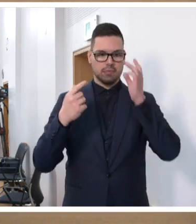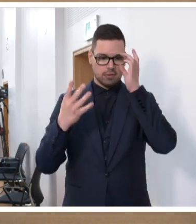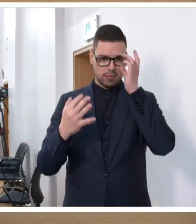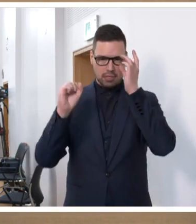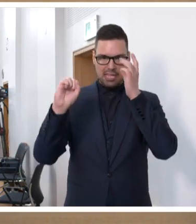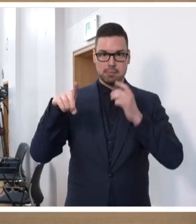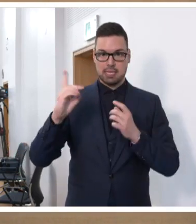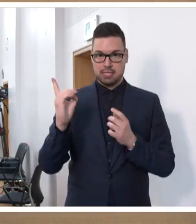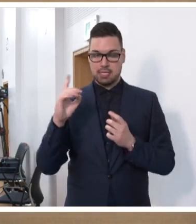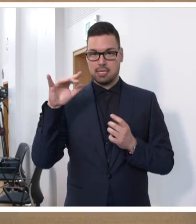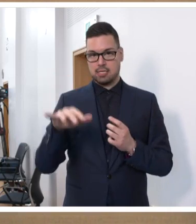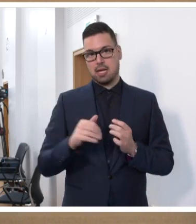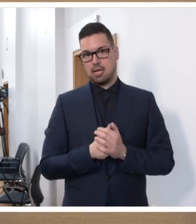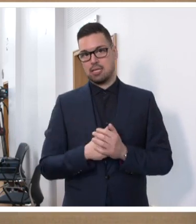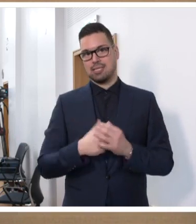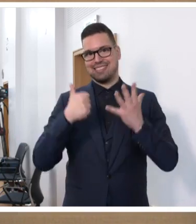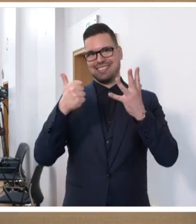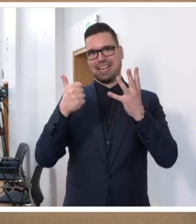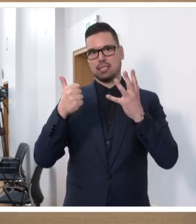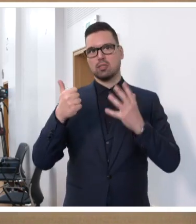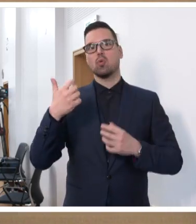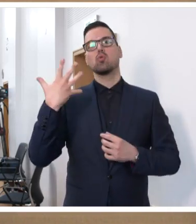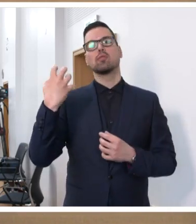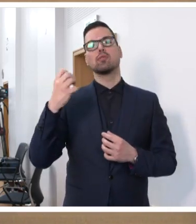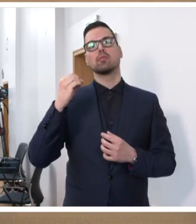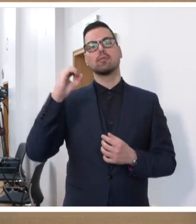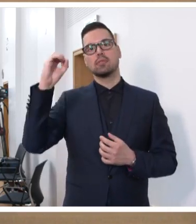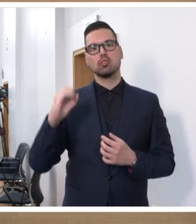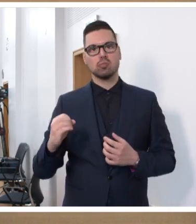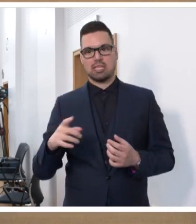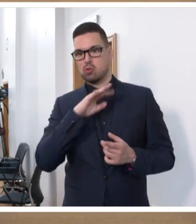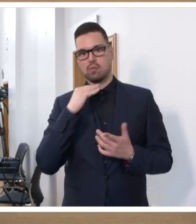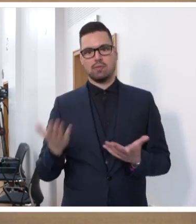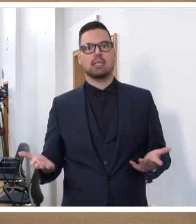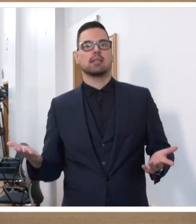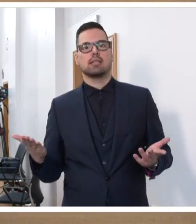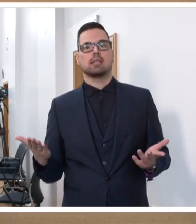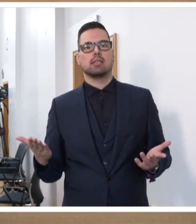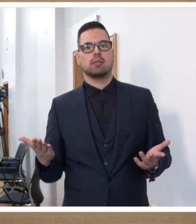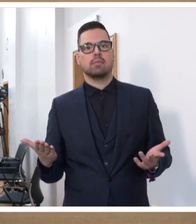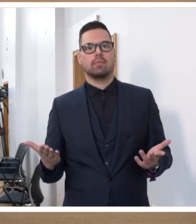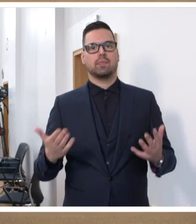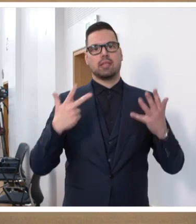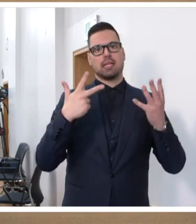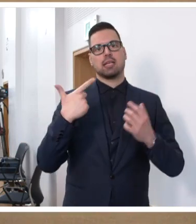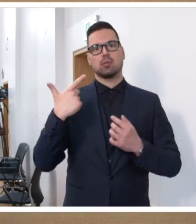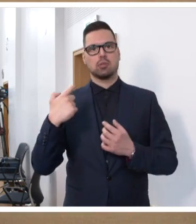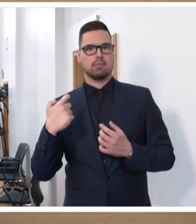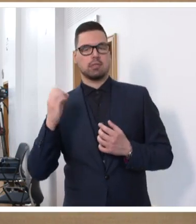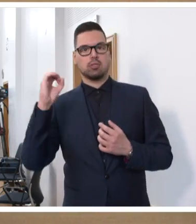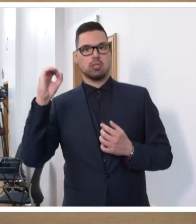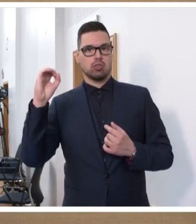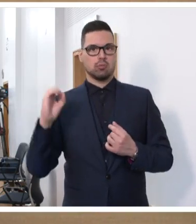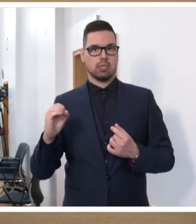SPD real macht 56,9% Stimmgewicht im Landtag. Aus 28,5% real der CDU